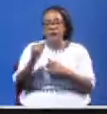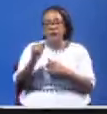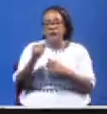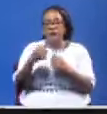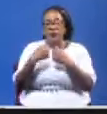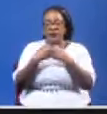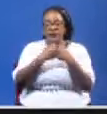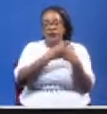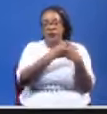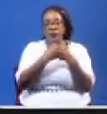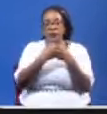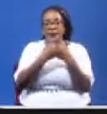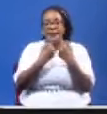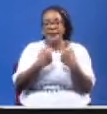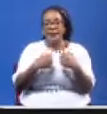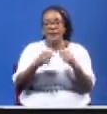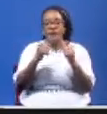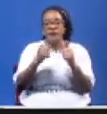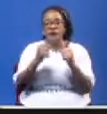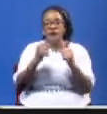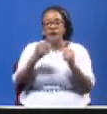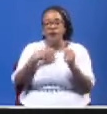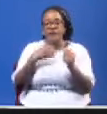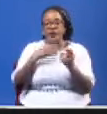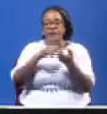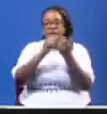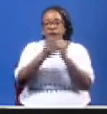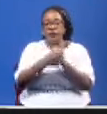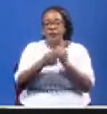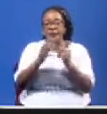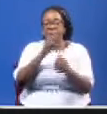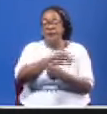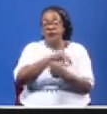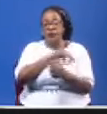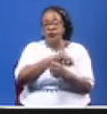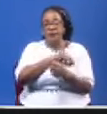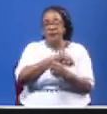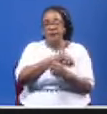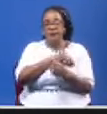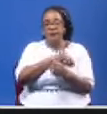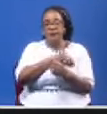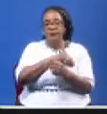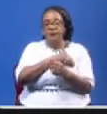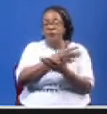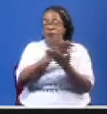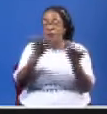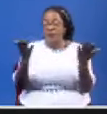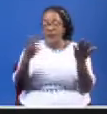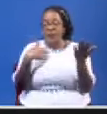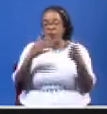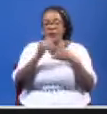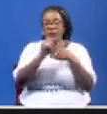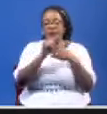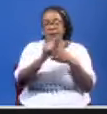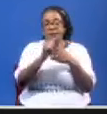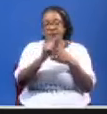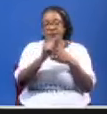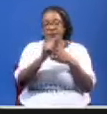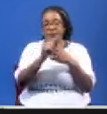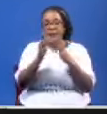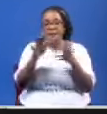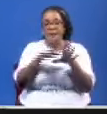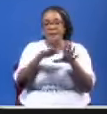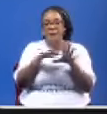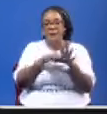struggle, and efforts to thwart our revolutionary mission. Comrades, our leadership and members continue to